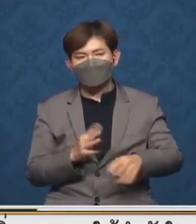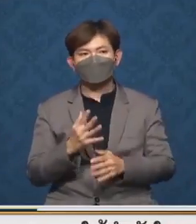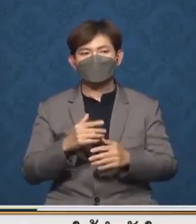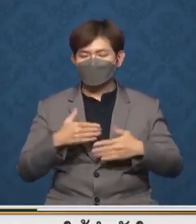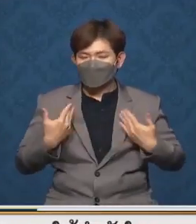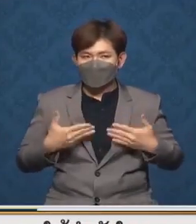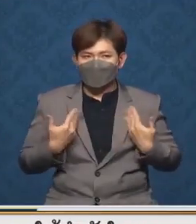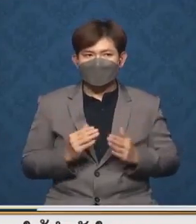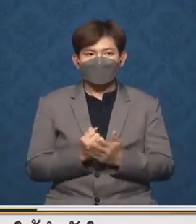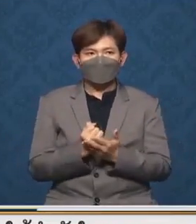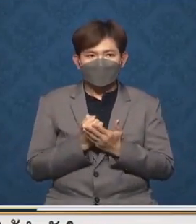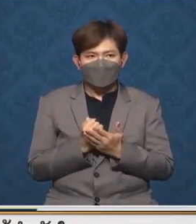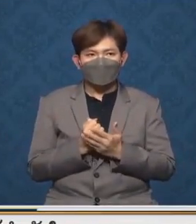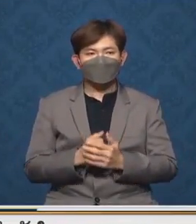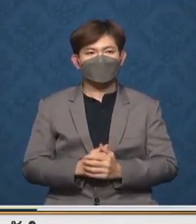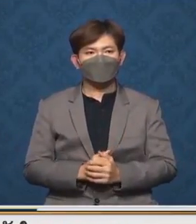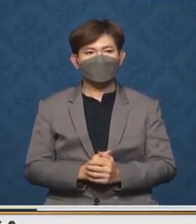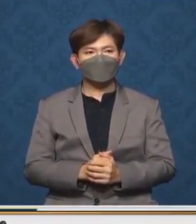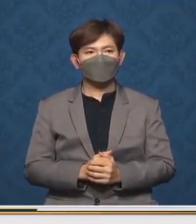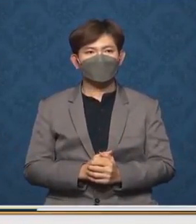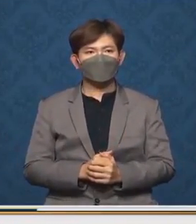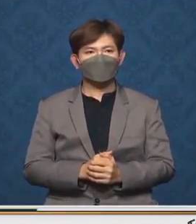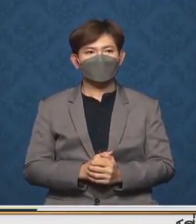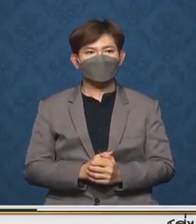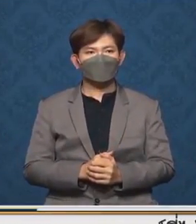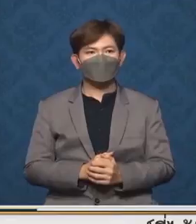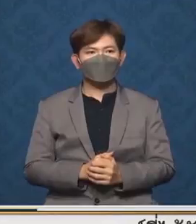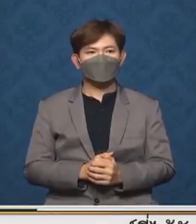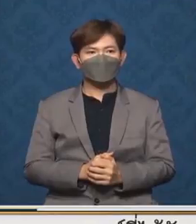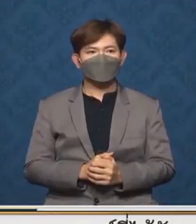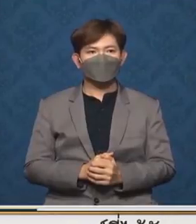มากที่มาช่วยอย่างนี้